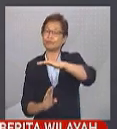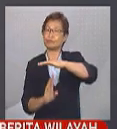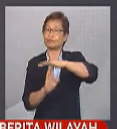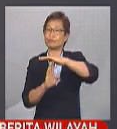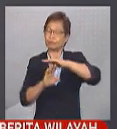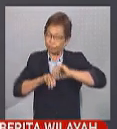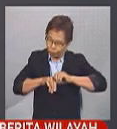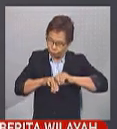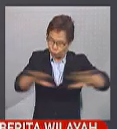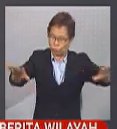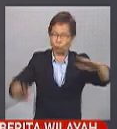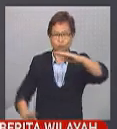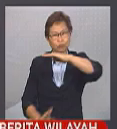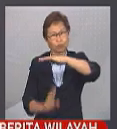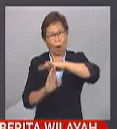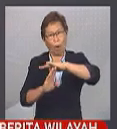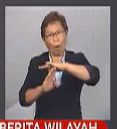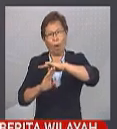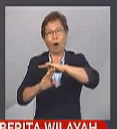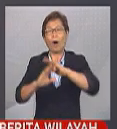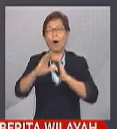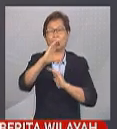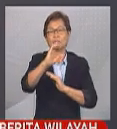penularan wabah Qolbi